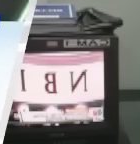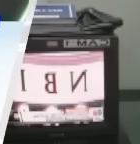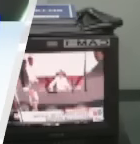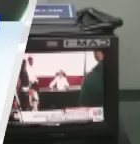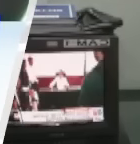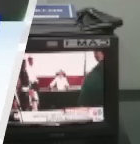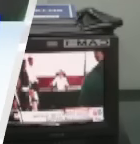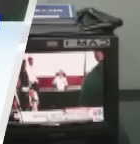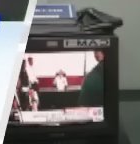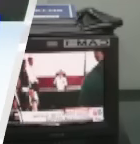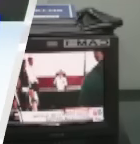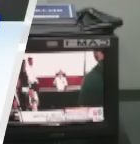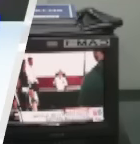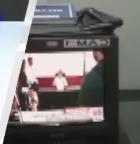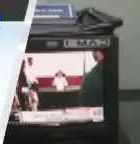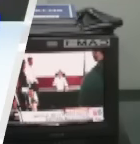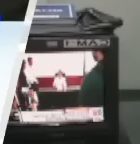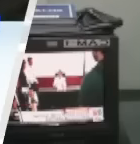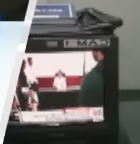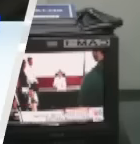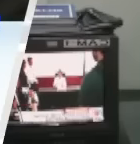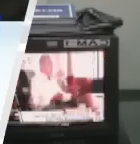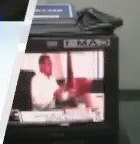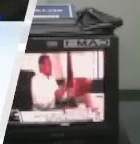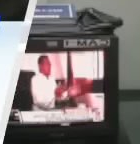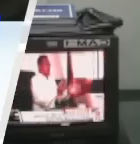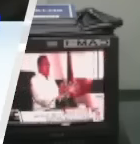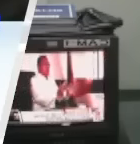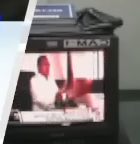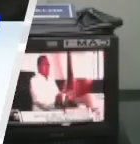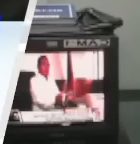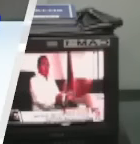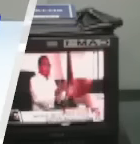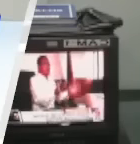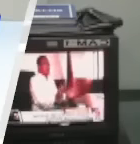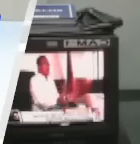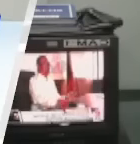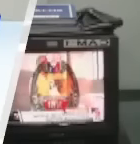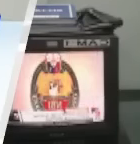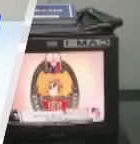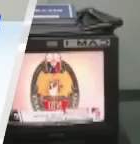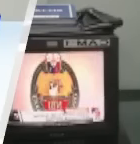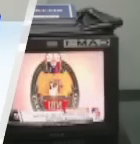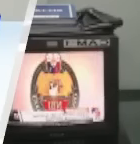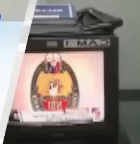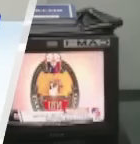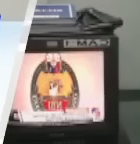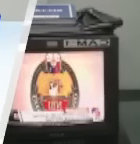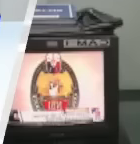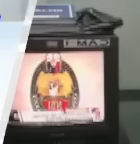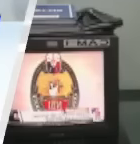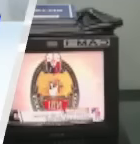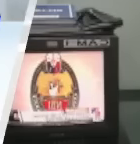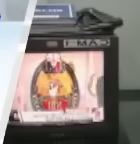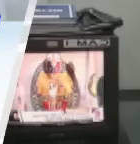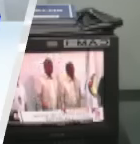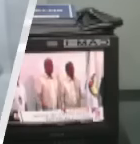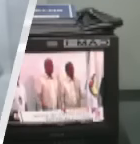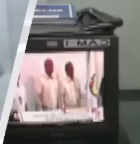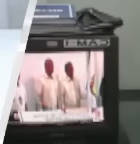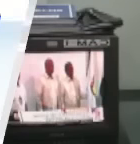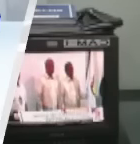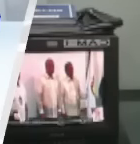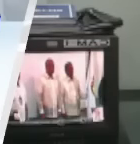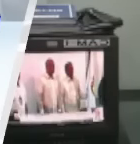hanggang 1979 bago naging pulis. Kaya dito raw siya nag-umpisa at dito rin niya tatapusin ang kanyang karir. May bili naman